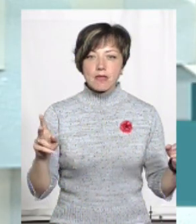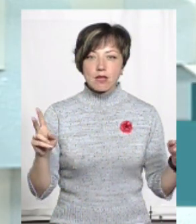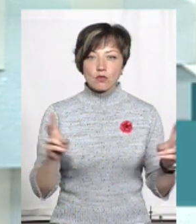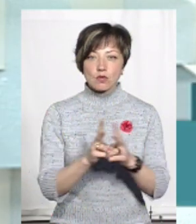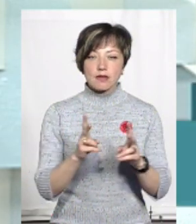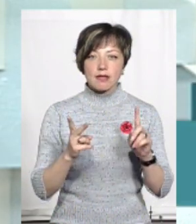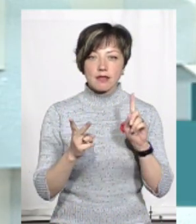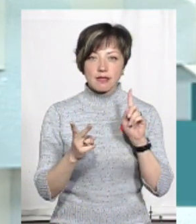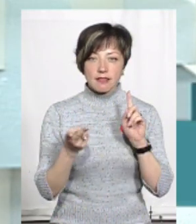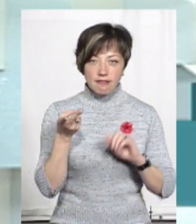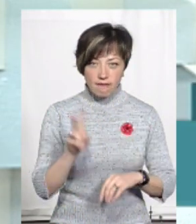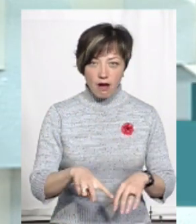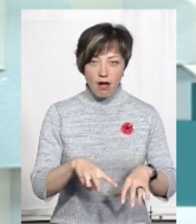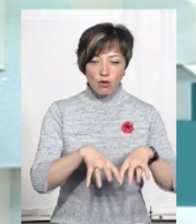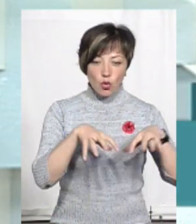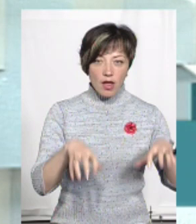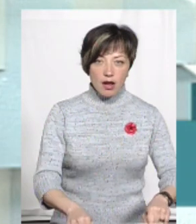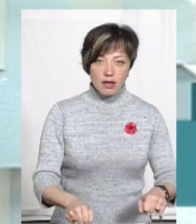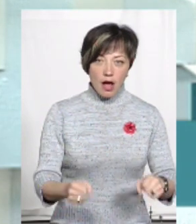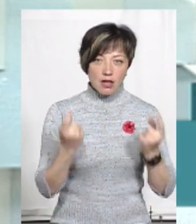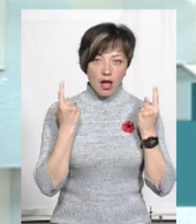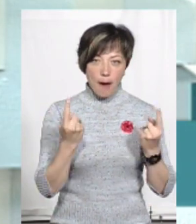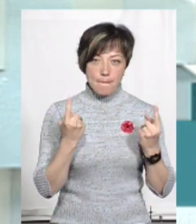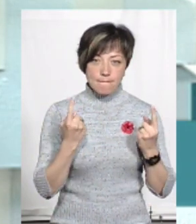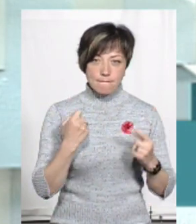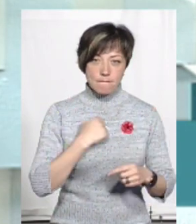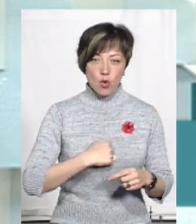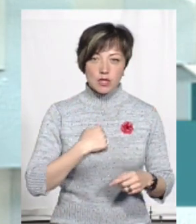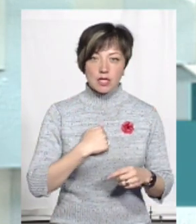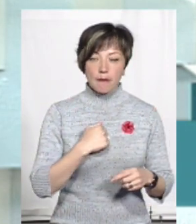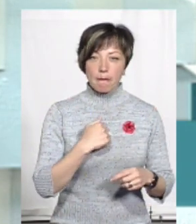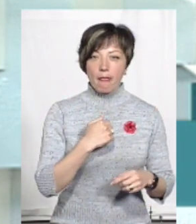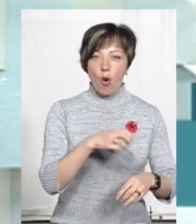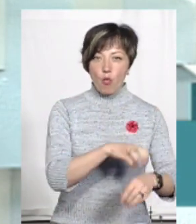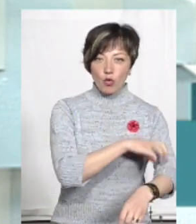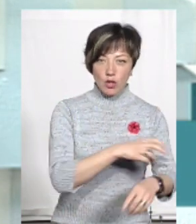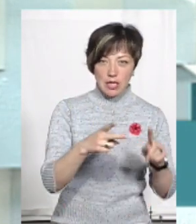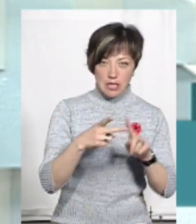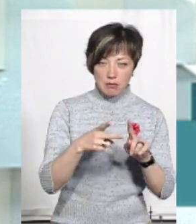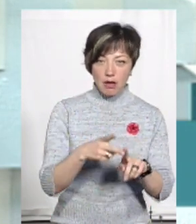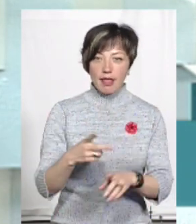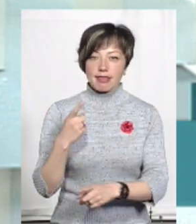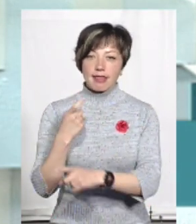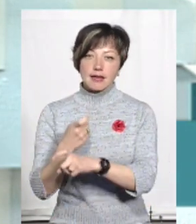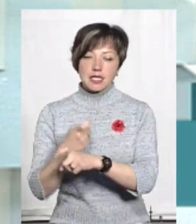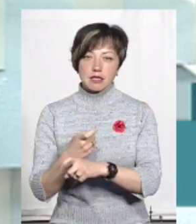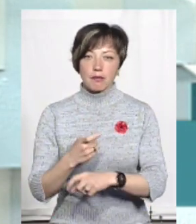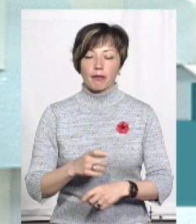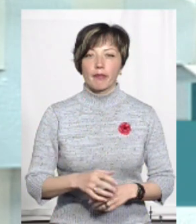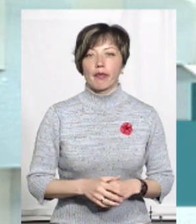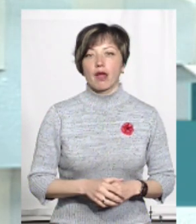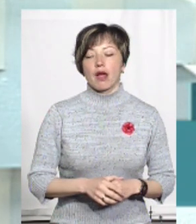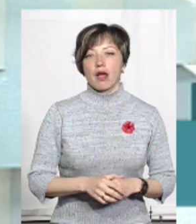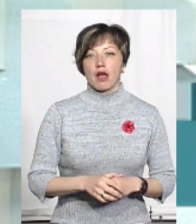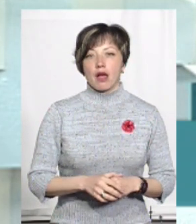боку комунізм, з іншого боку це нацизм чи націонал-соціалізм.